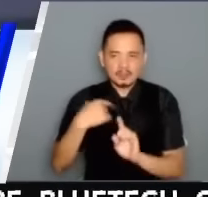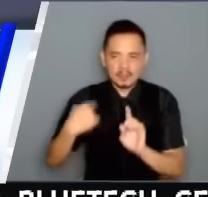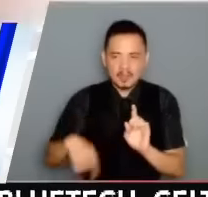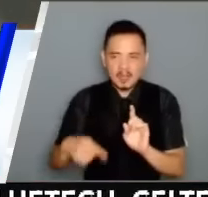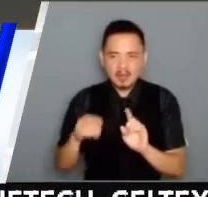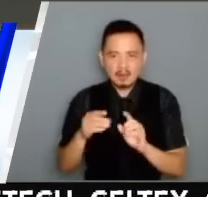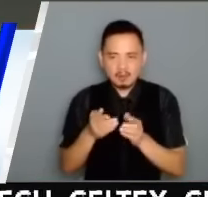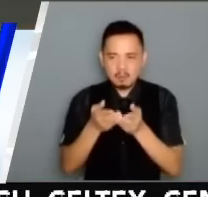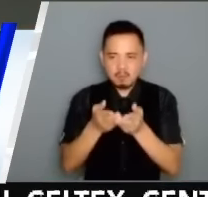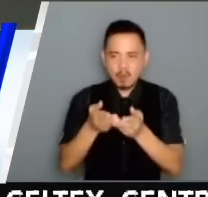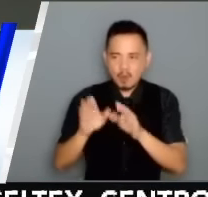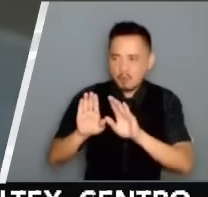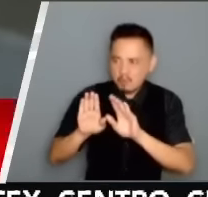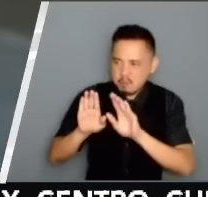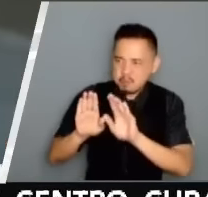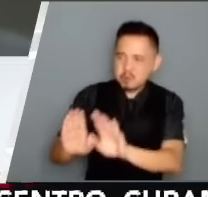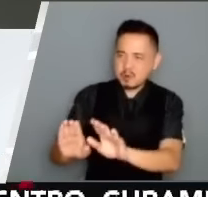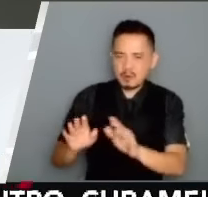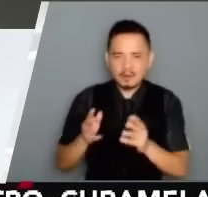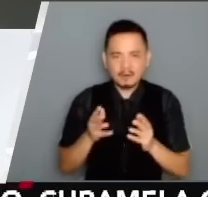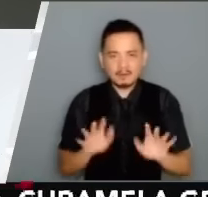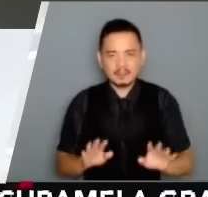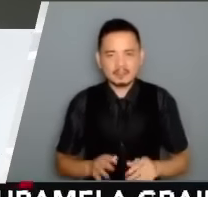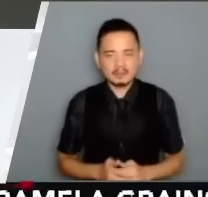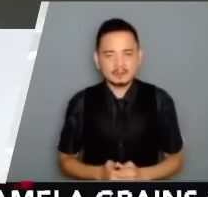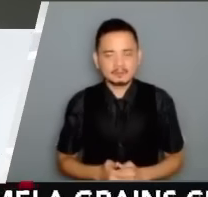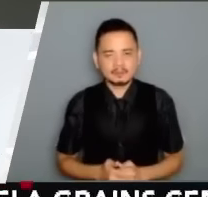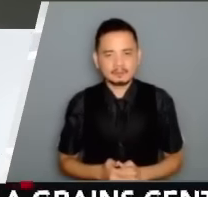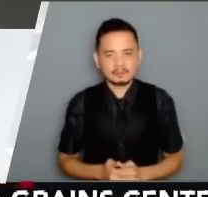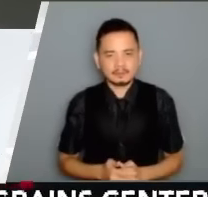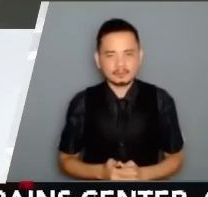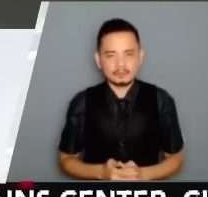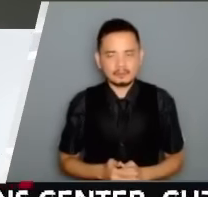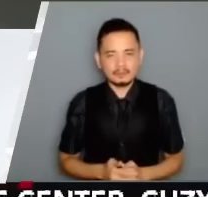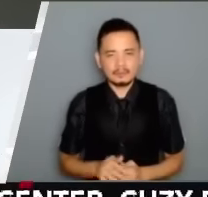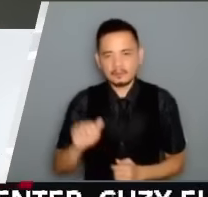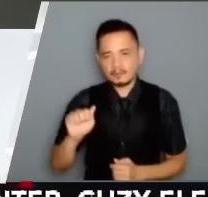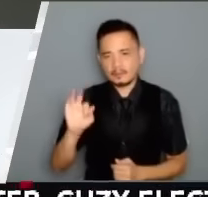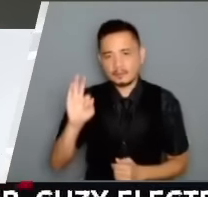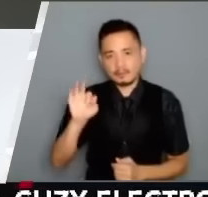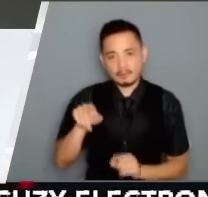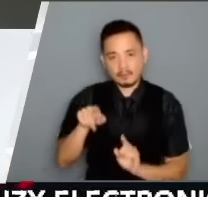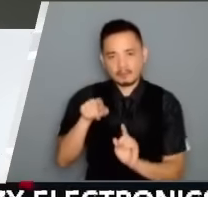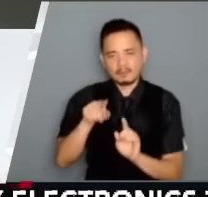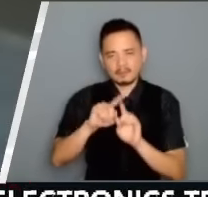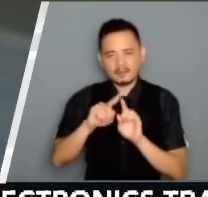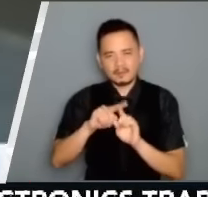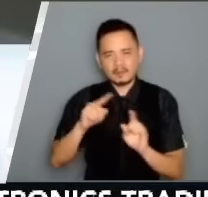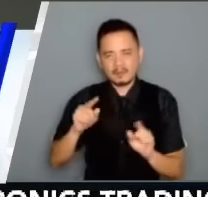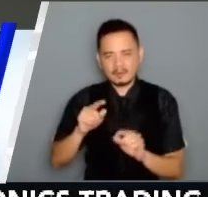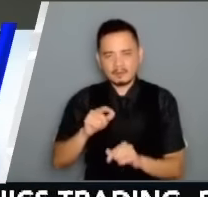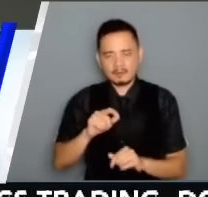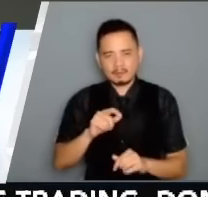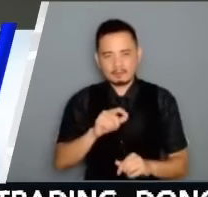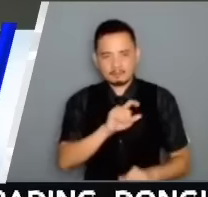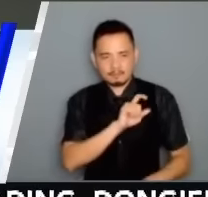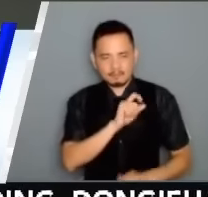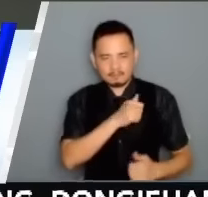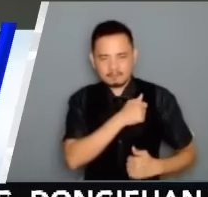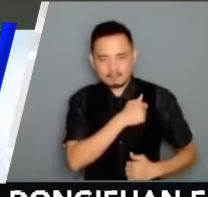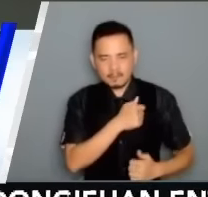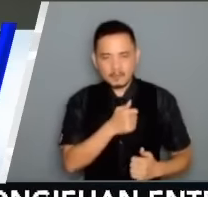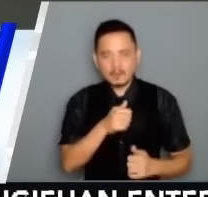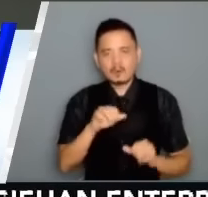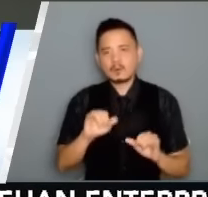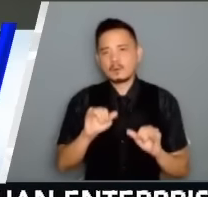palabas. Kinumpirma ng Armed Forces of the Philippines at AFP Western Command na ninakaw ng China ang 7 matataas na kalibreng baril